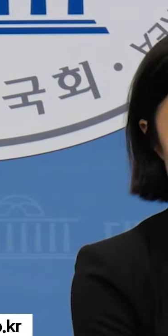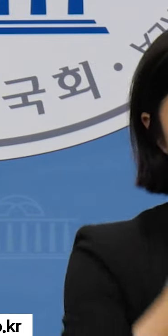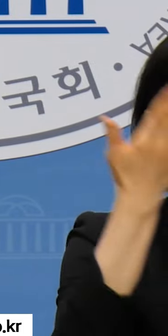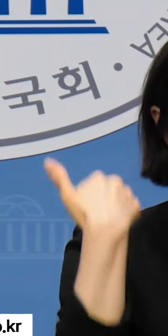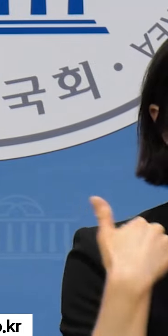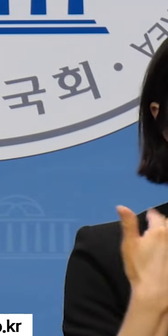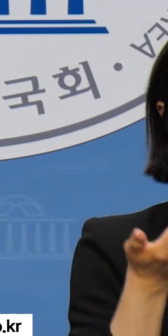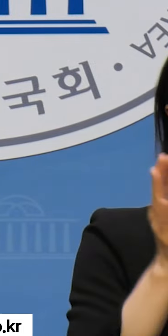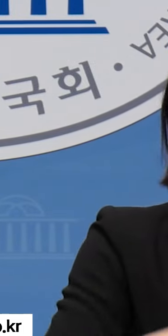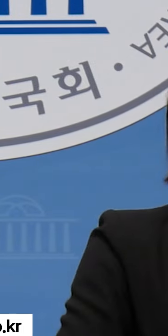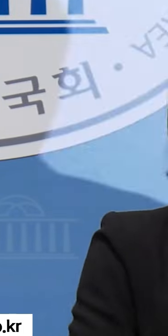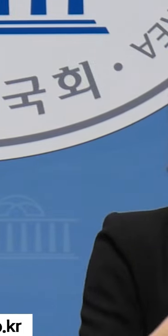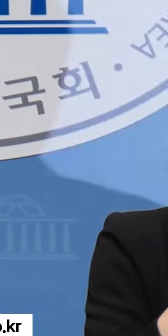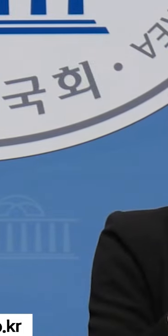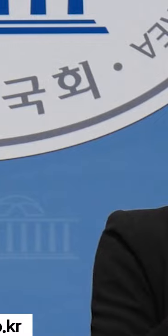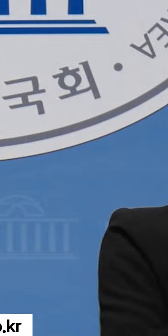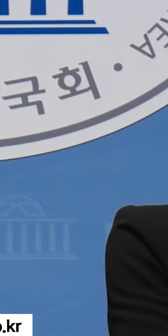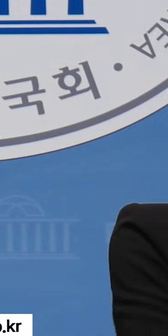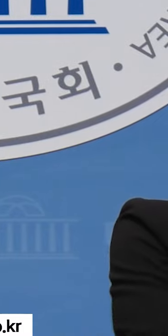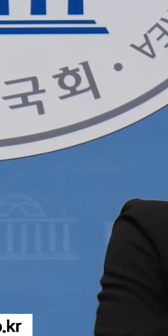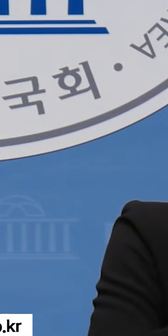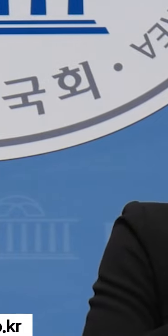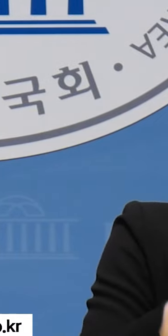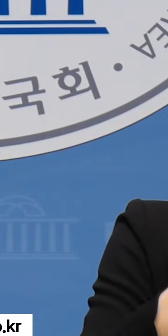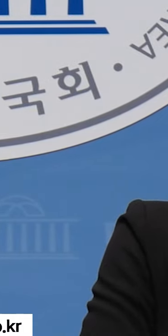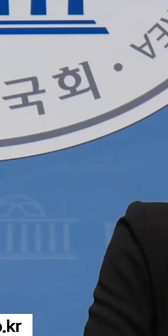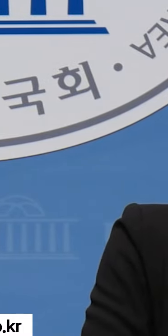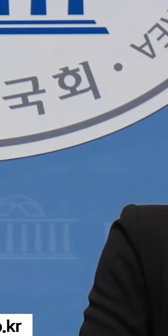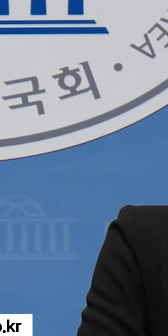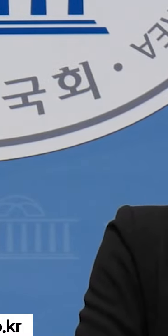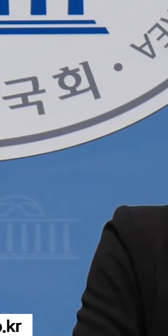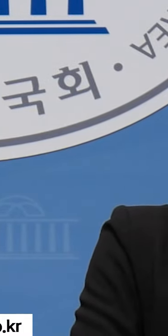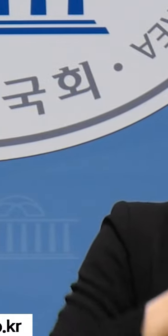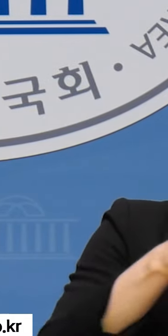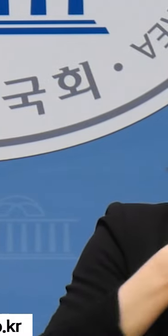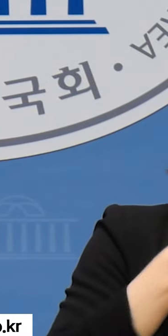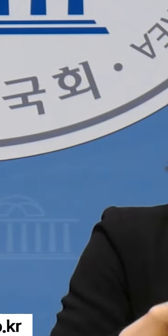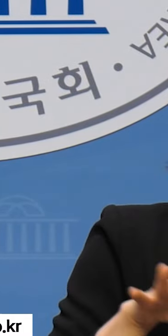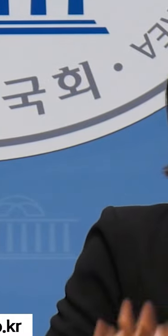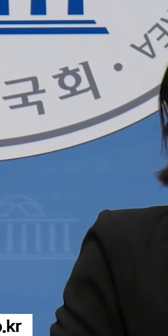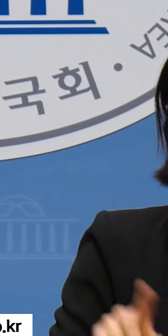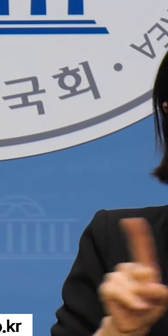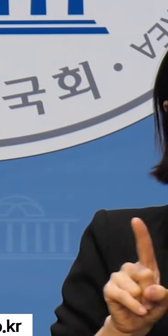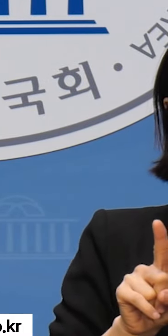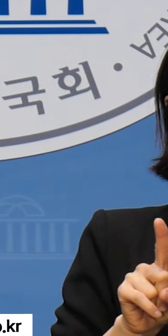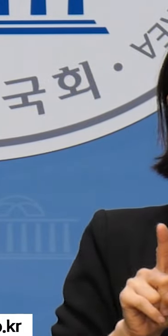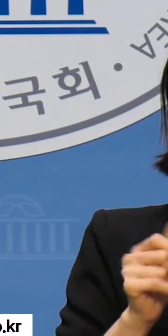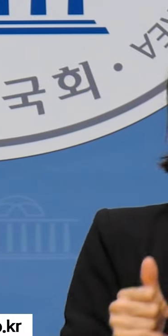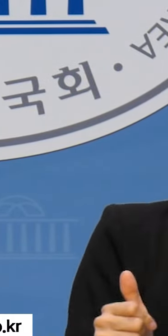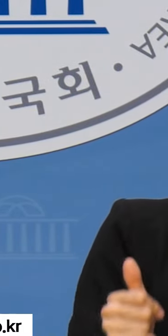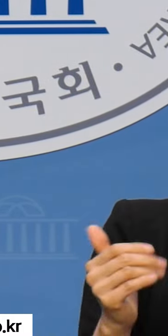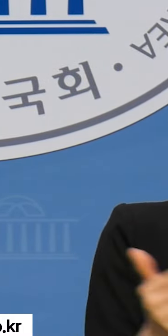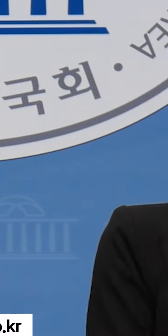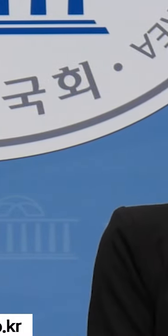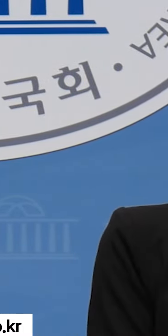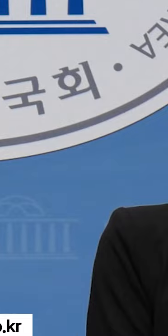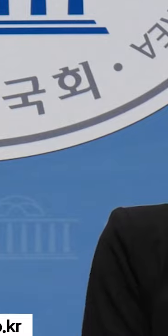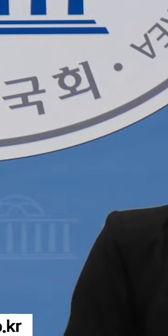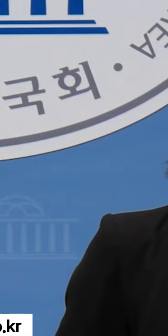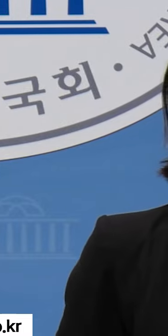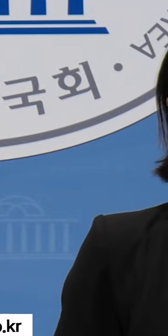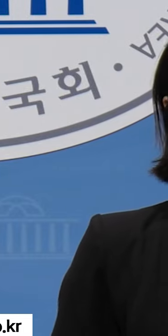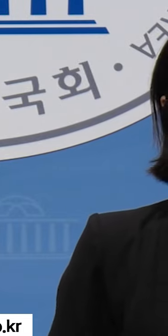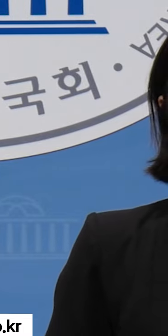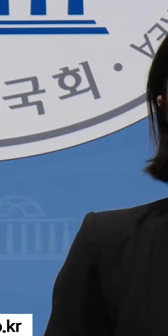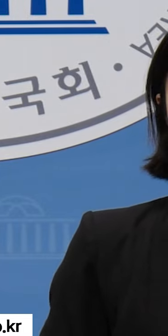사안의 형평성을 따지기 위해 안건조정위원회 구성을 요구했으나 처음에는 대상이 아니라고 무시했습니다.